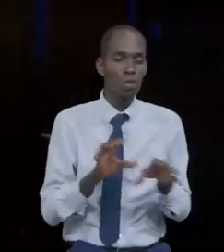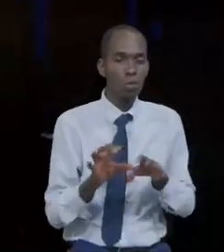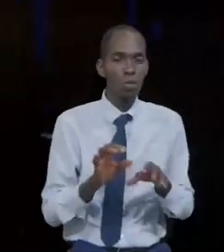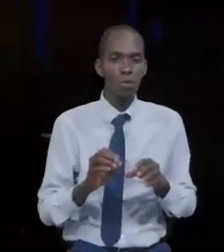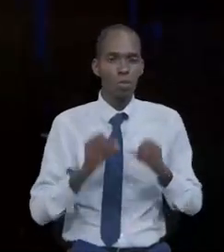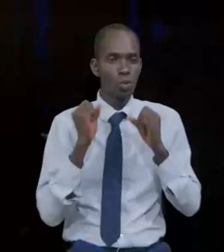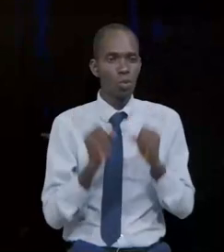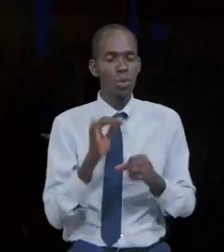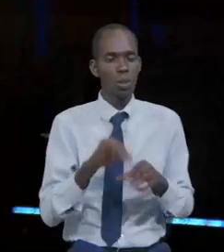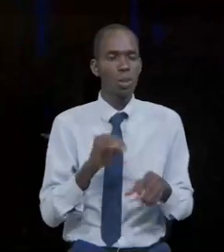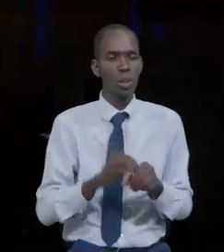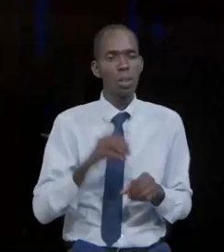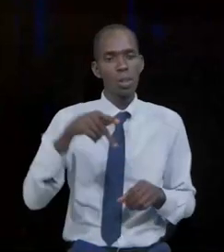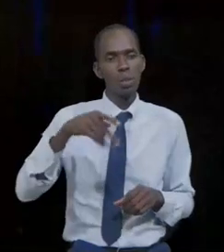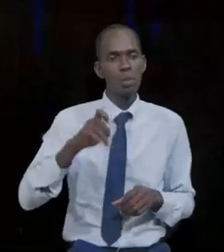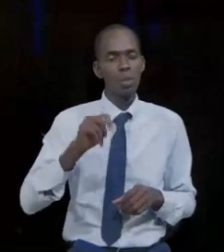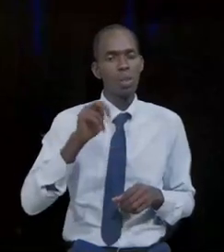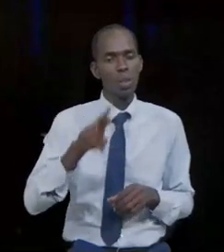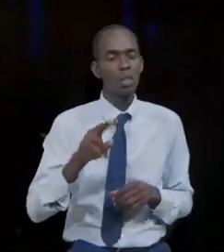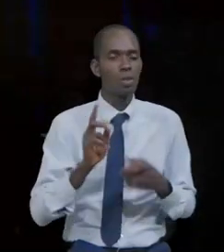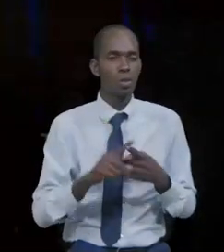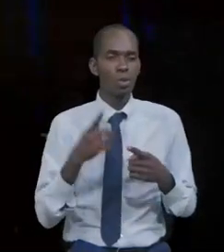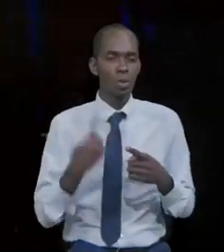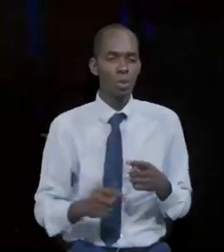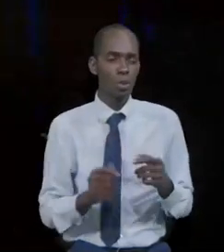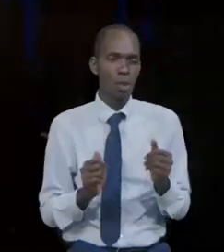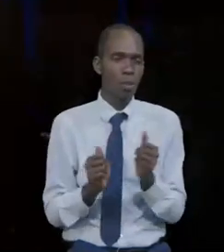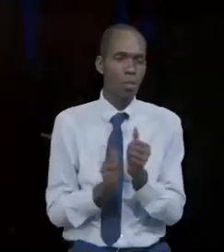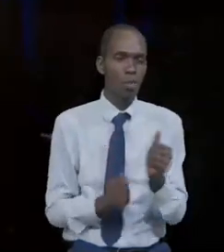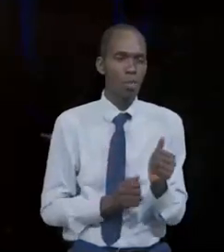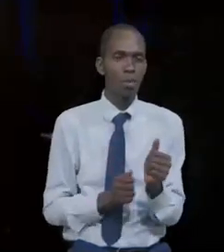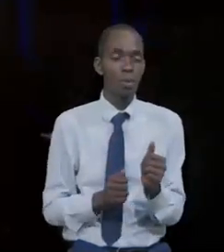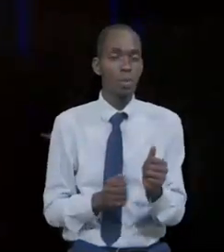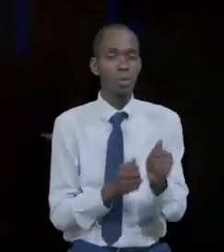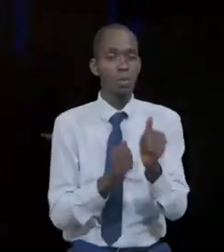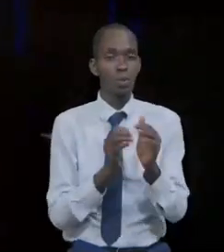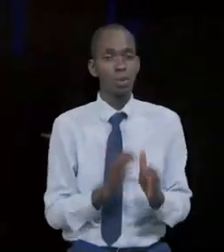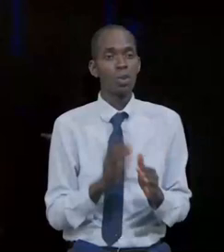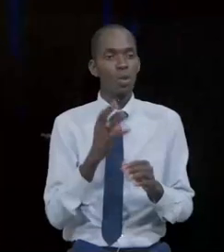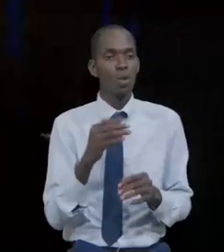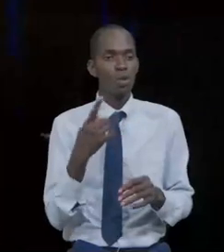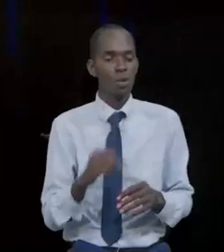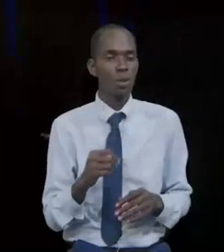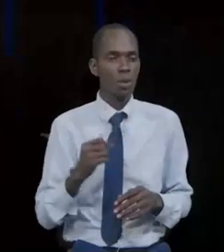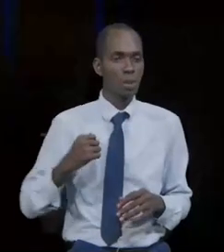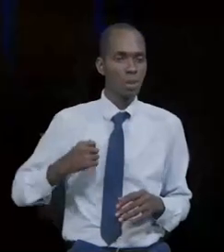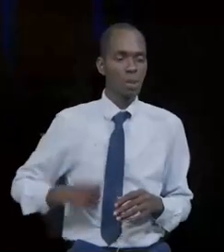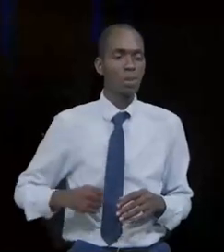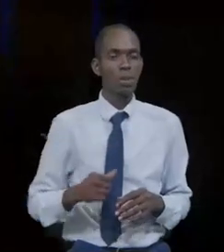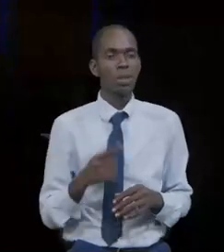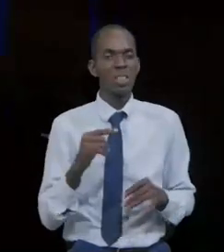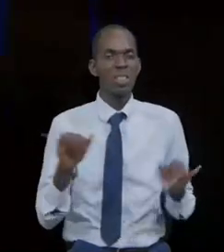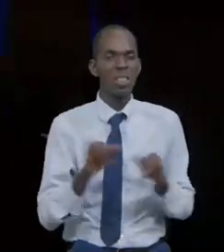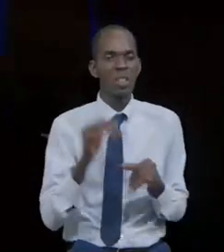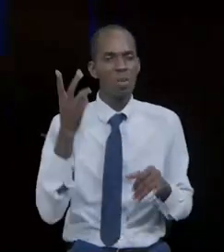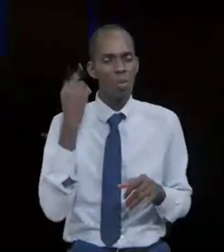des circoncis a aussi fait de moi l'apôtre